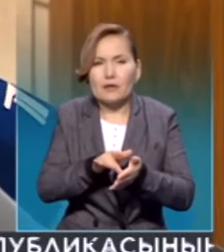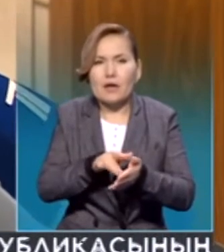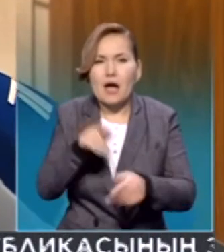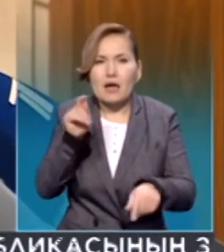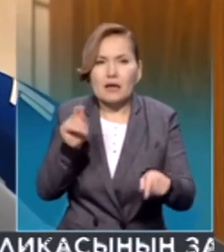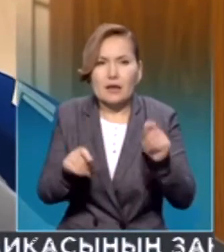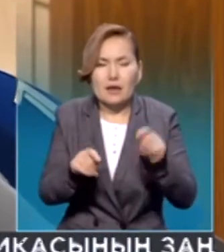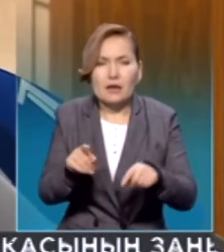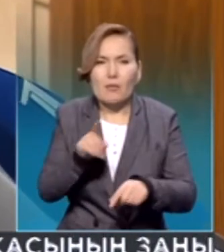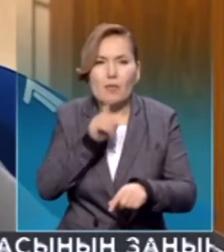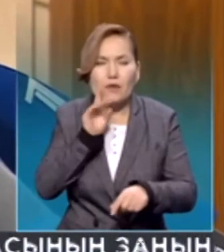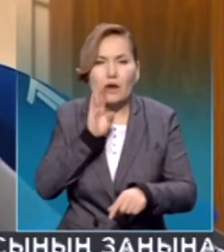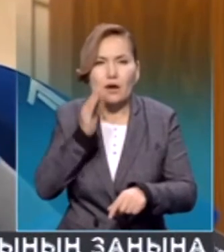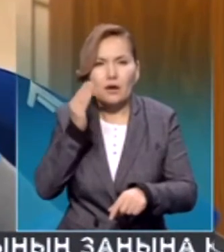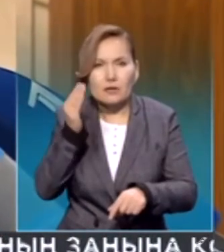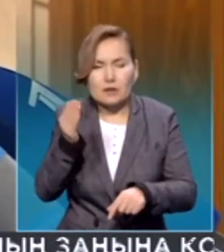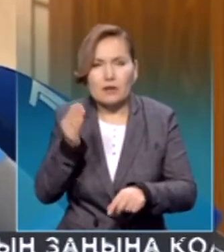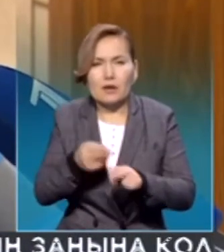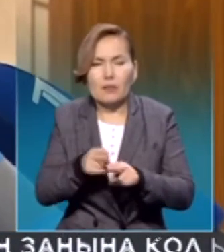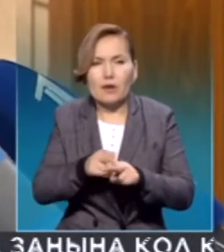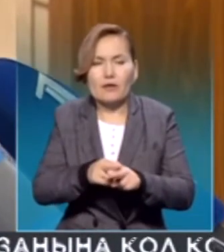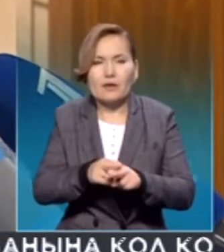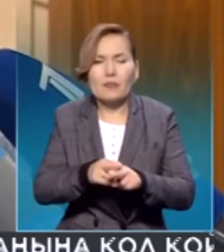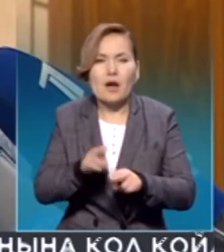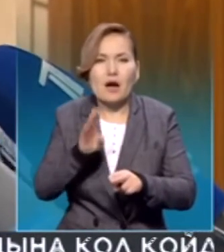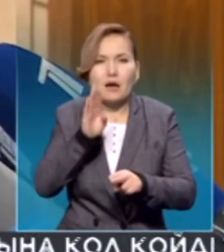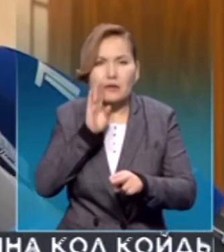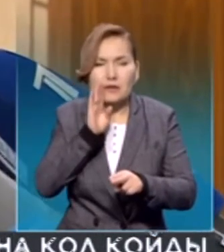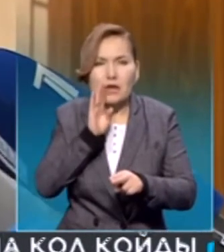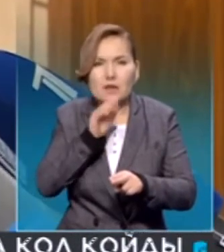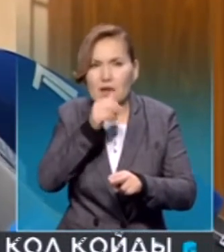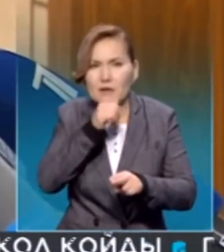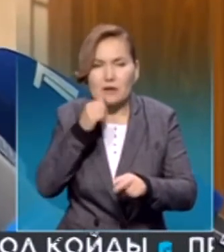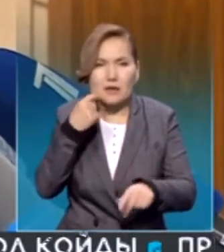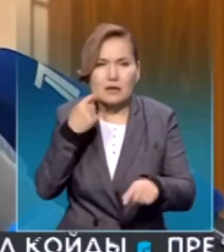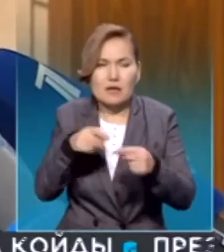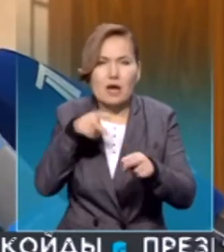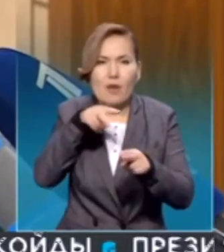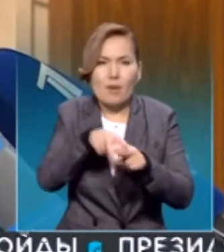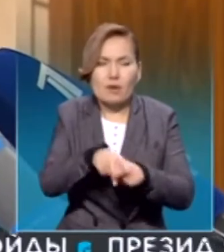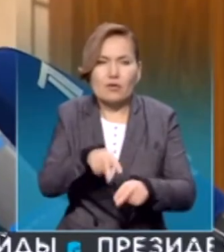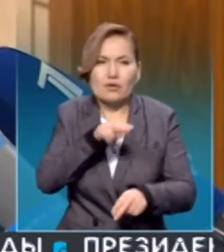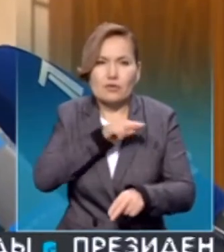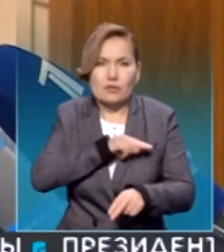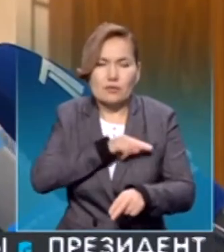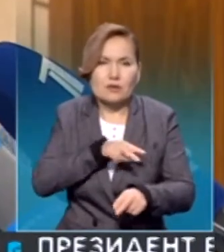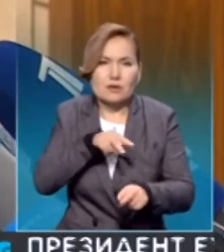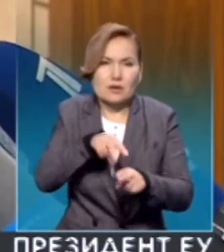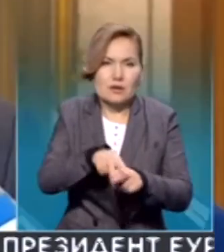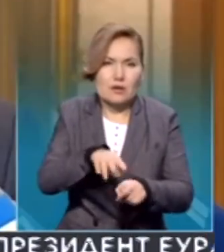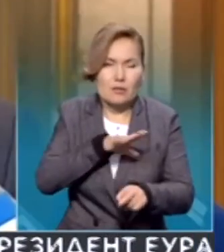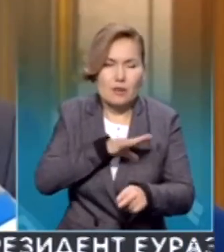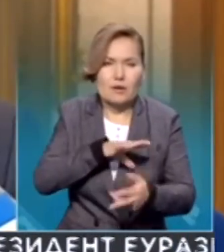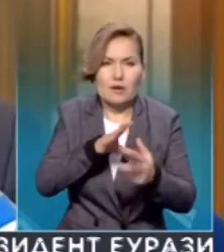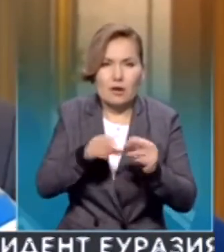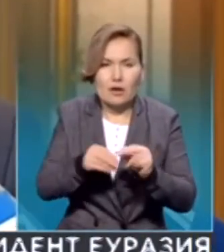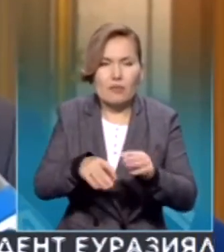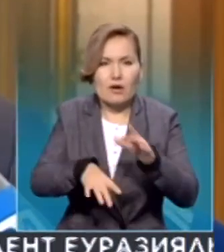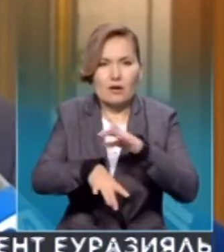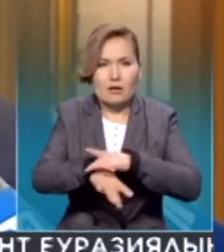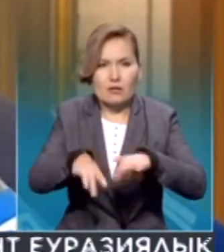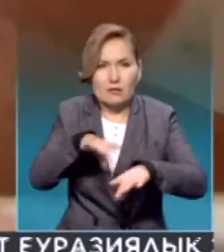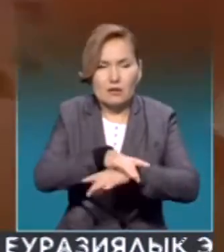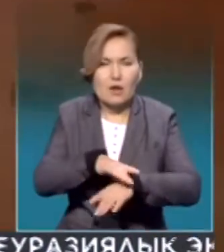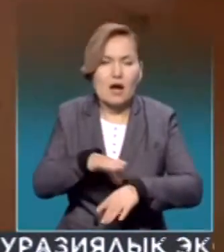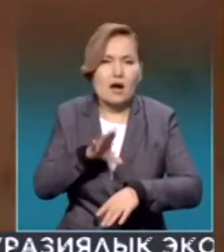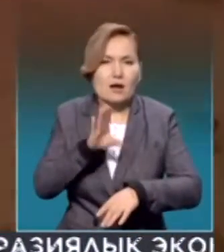қыздарды осы жезөкшелікке тартып, оларды мәжбүрлеп ұстаған. Олардың ішінде кәмелет жасына толмағандар